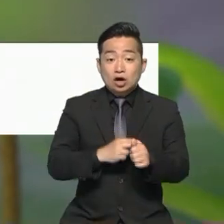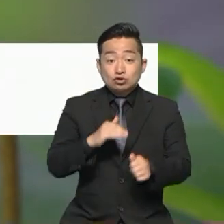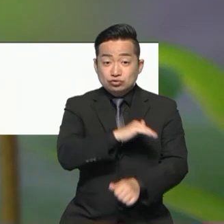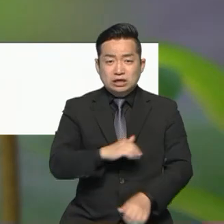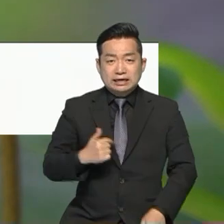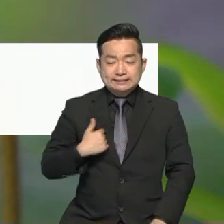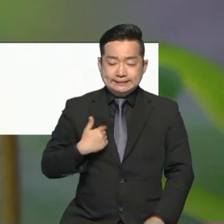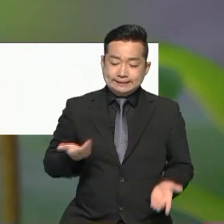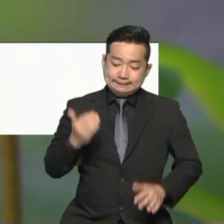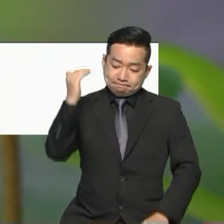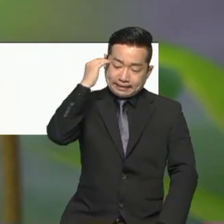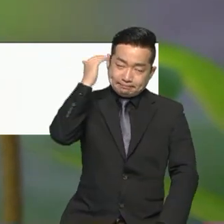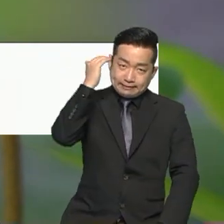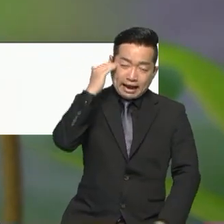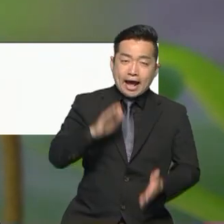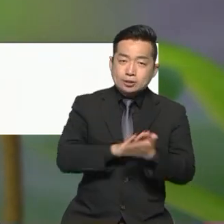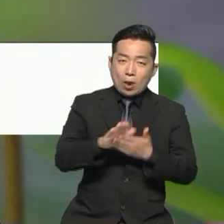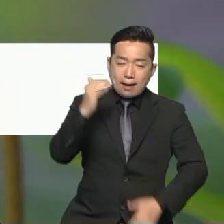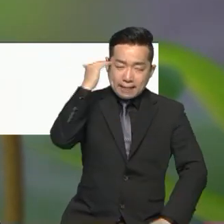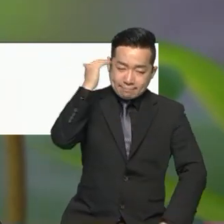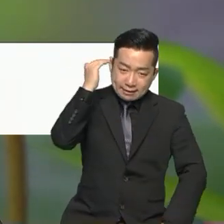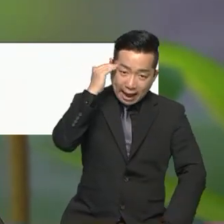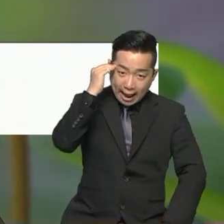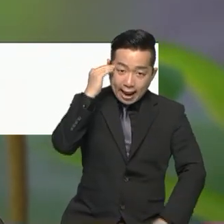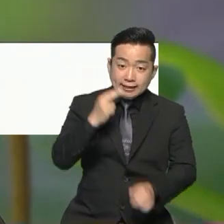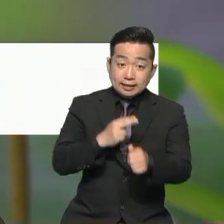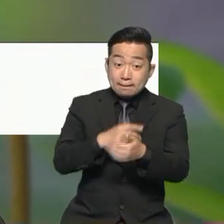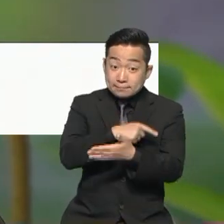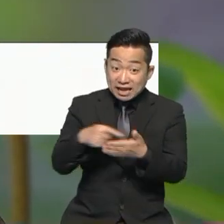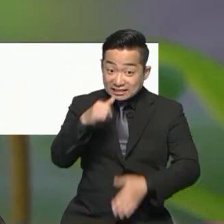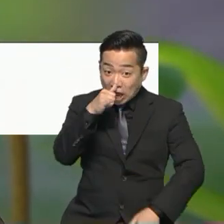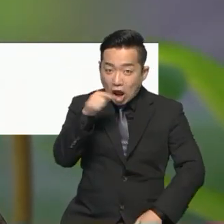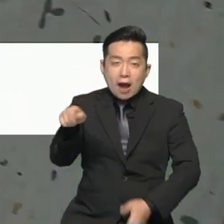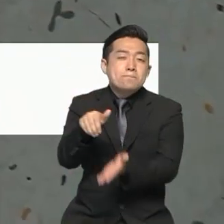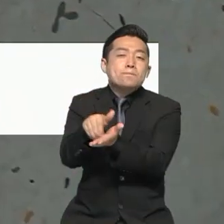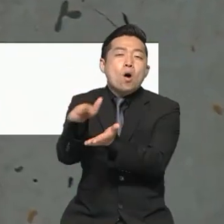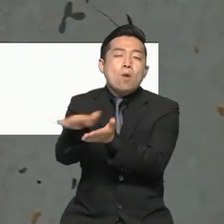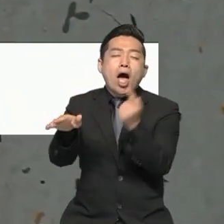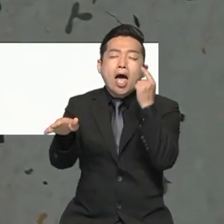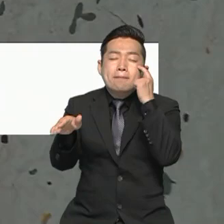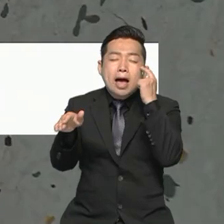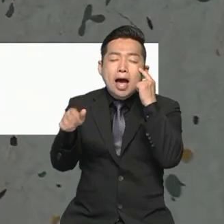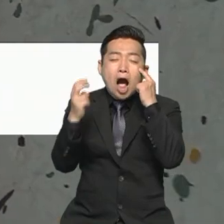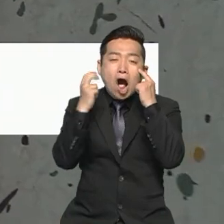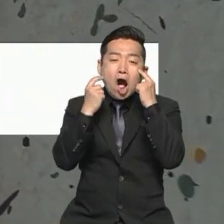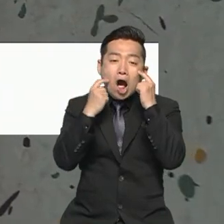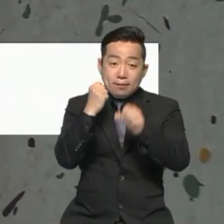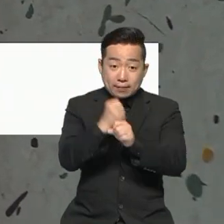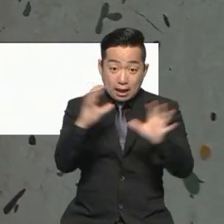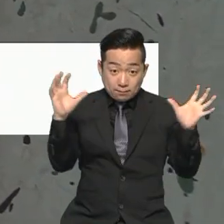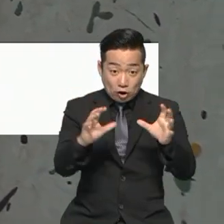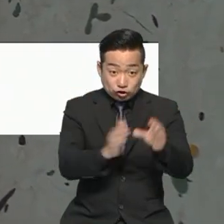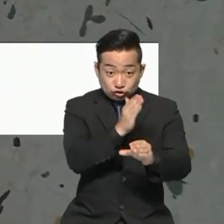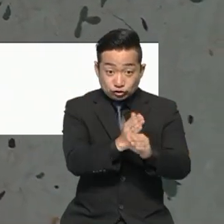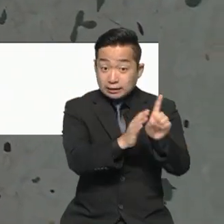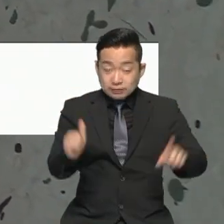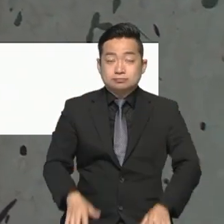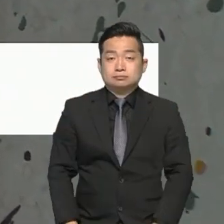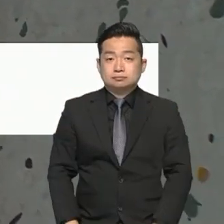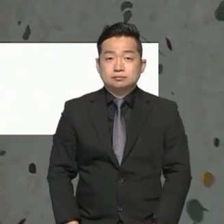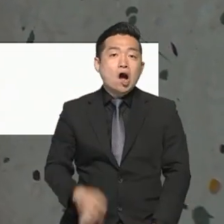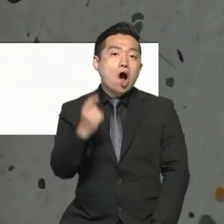자꾸 간섭한다. 우리가 선생님한테 이제 피해를 받고 있으니까 몰아내자. 거기에서 모여있던 아이들 중에 한 명이